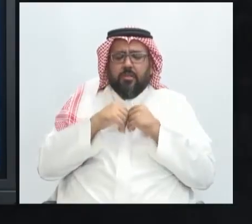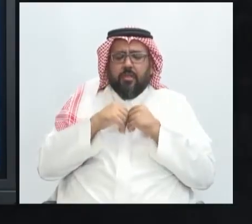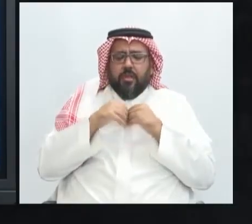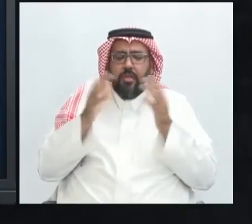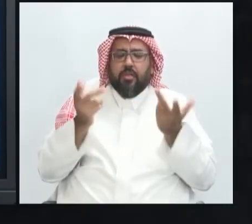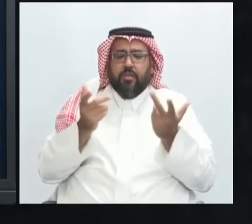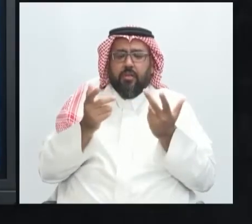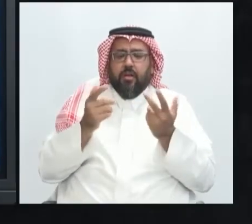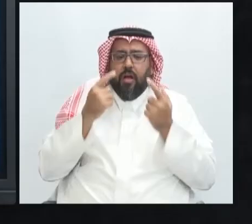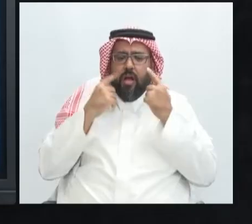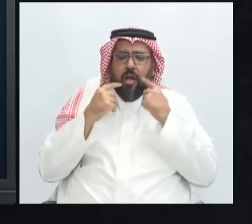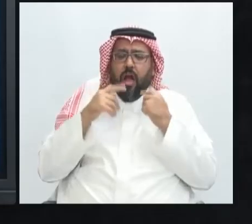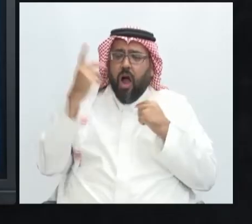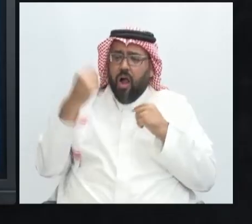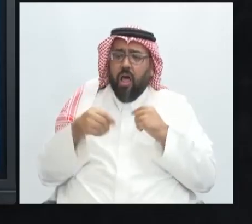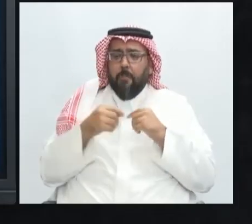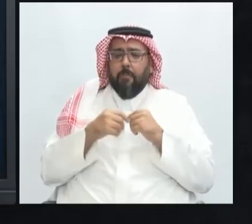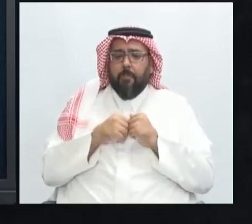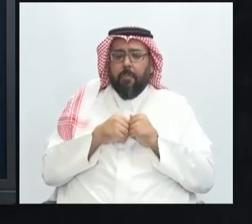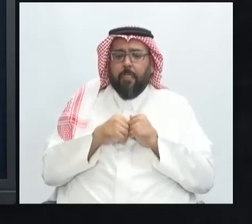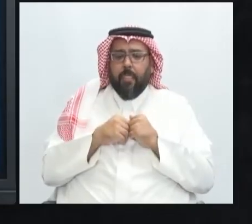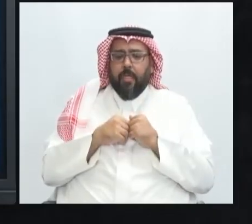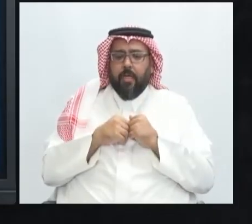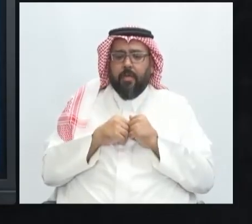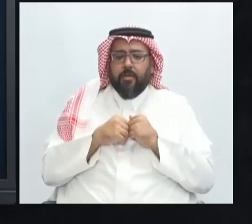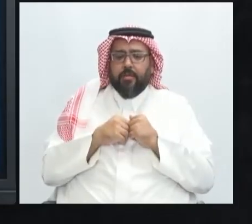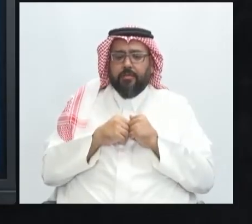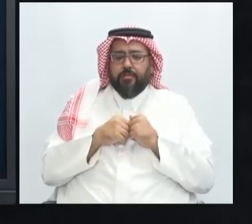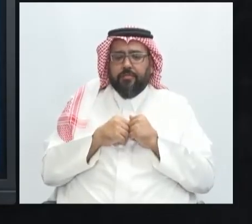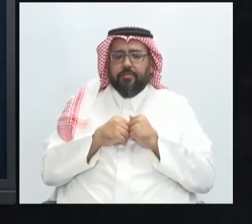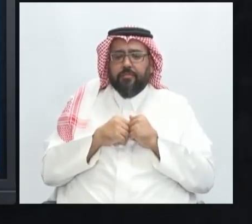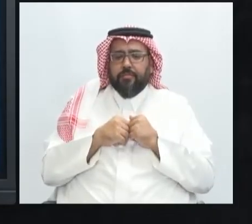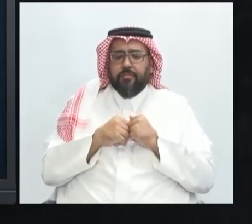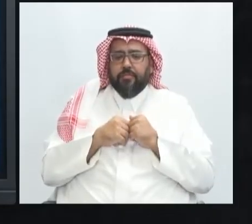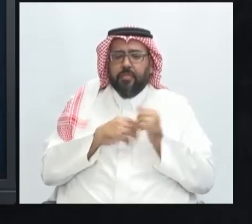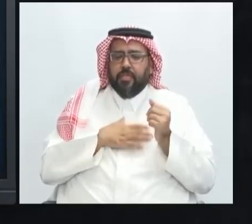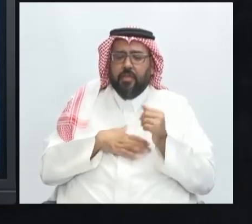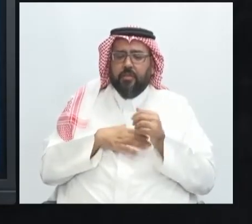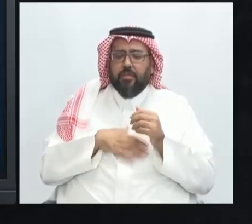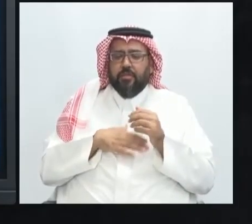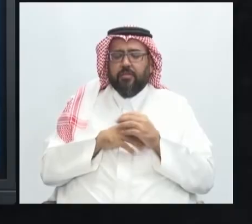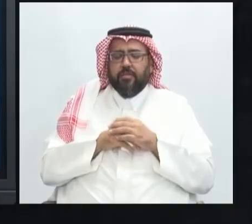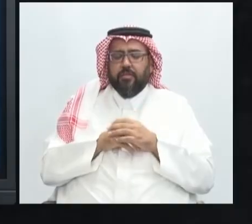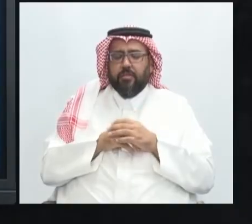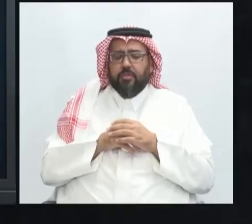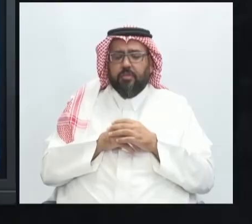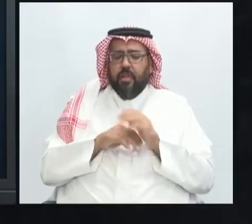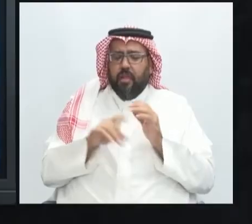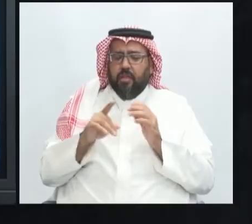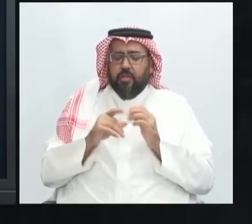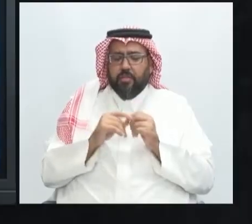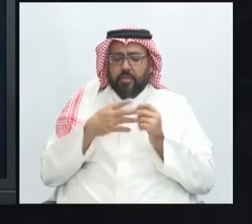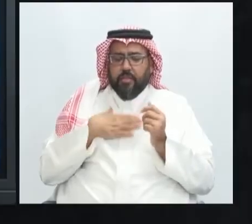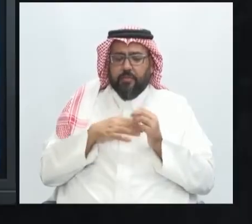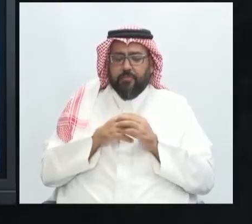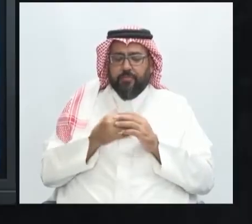فهل هذا البكاء محرم وهل ينافي الصبر ام ان البكاء لا ينافس الصبر